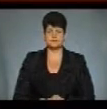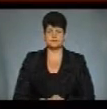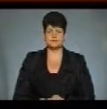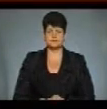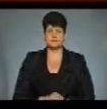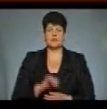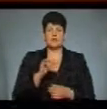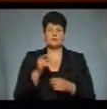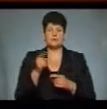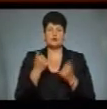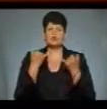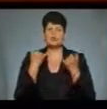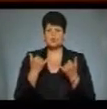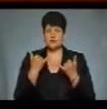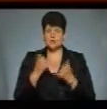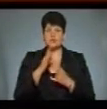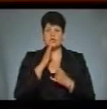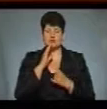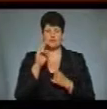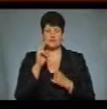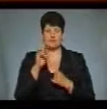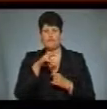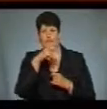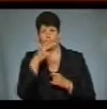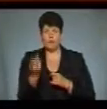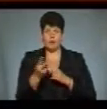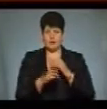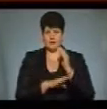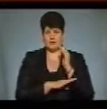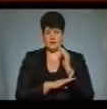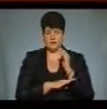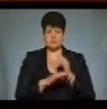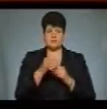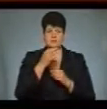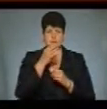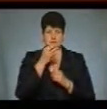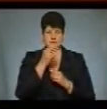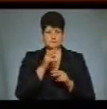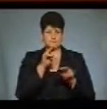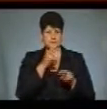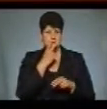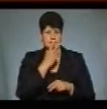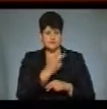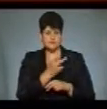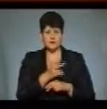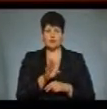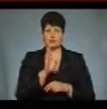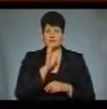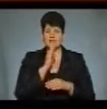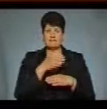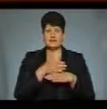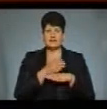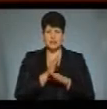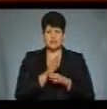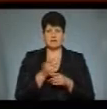У Тернополі сьогодні на жінку з дитиною впало дерево, повідомила очевидець Вікторія Шпак. У жінки відкритий перелом